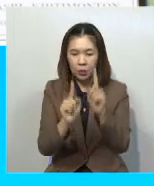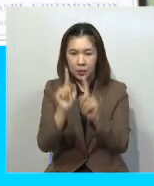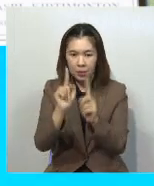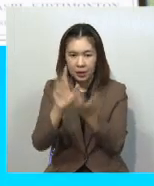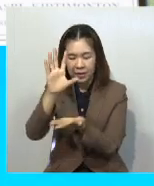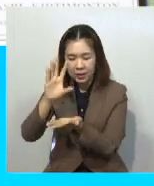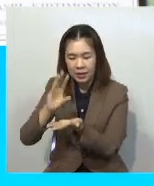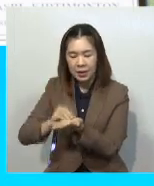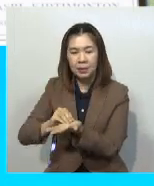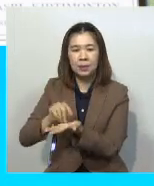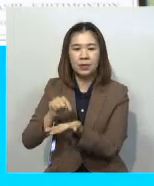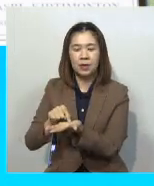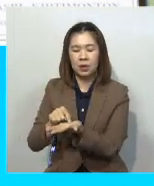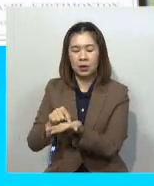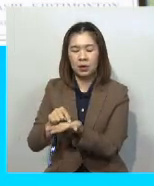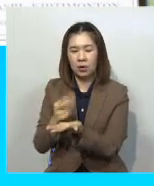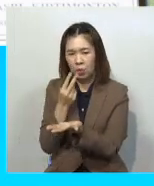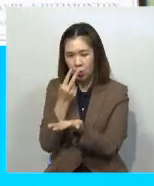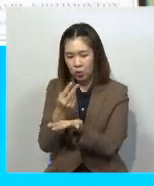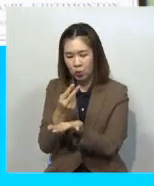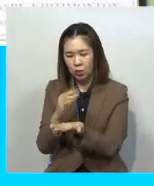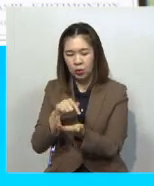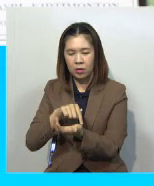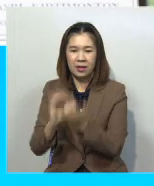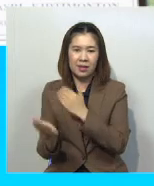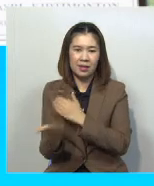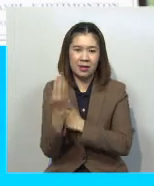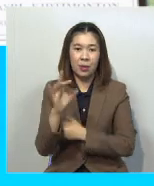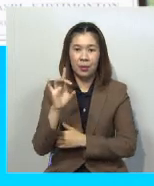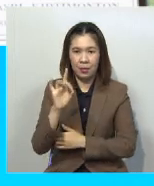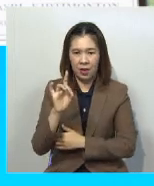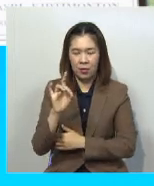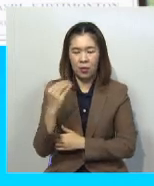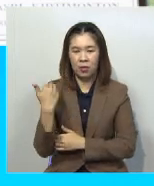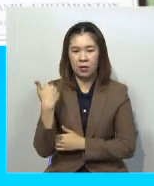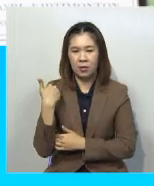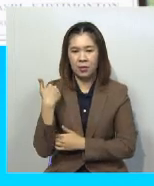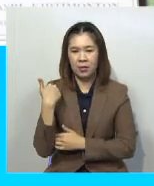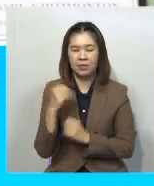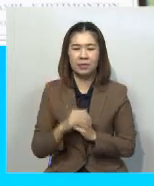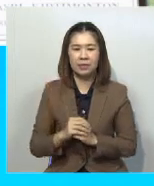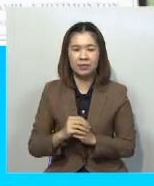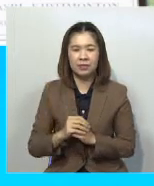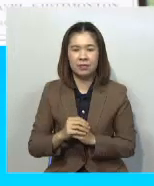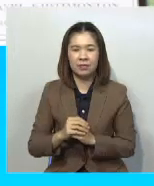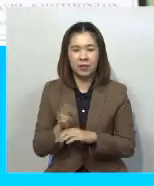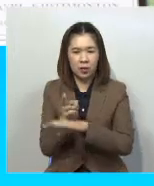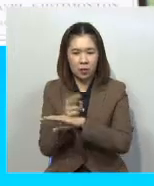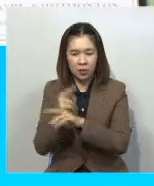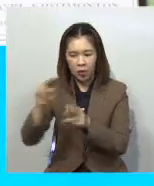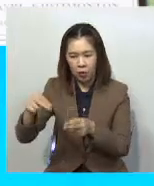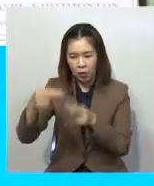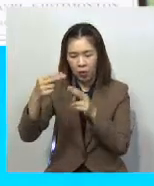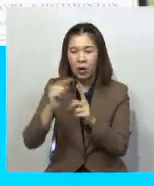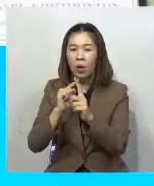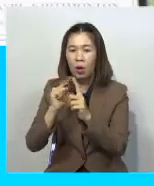ผลเนี่ยอยู่ช่วงประมาณสัก 8:00 นนะครับแล้วก็จะมีการวิดีโอคอนเฟอเรนซ์ระหว่างส่วนกลางกับส่วนภูมิภ